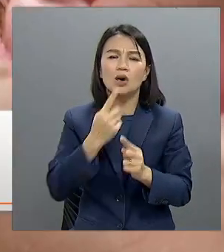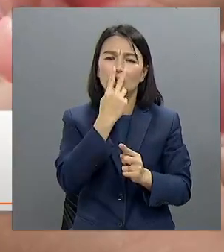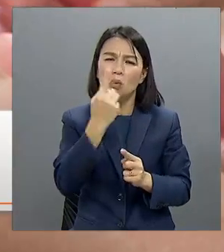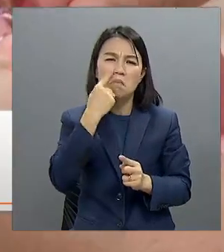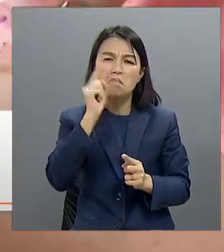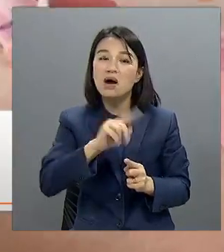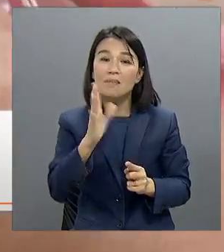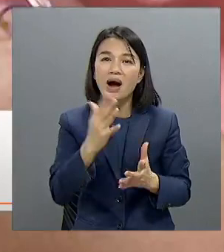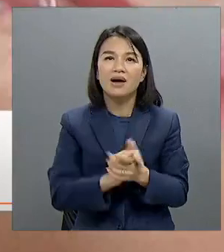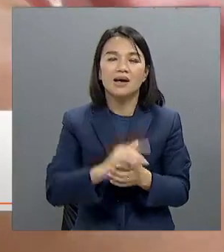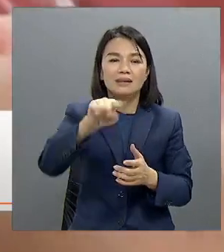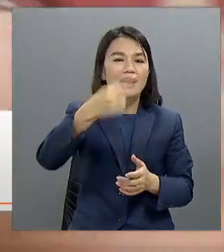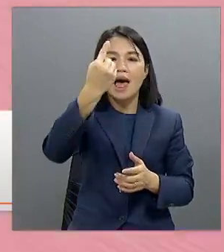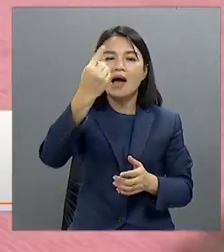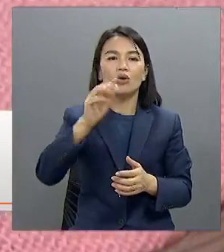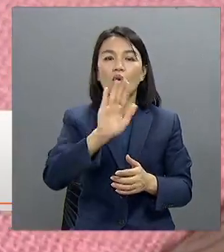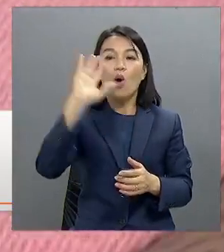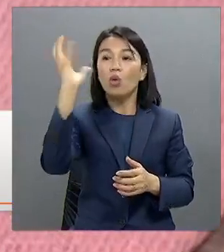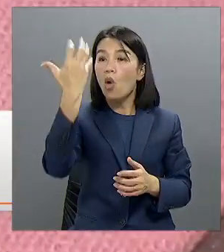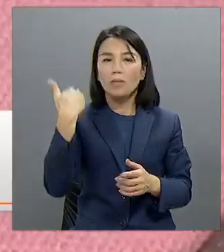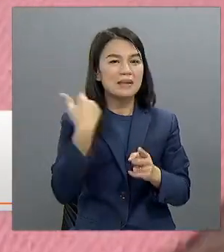วในโลกเป็นงานฝีมือของเราอะไรอย่างเงี้ยค่ะ